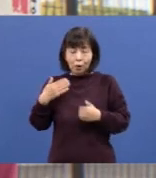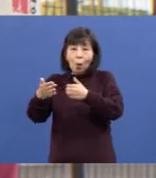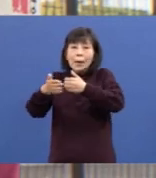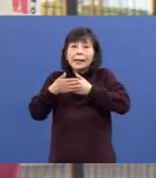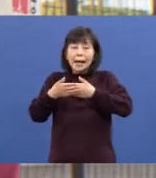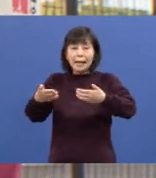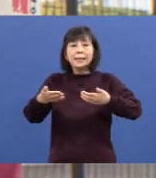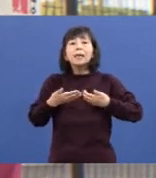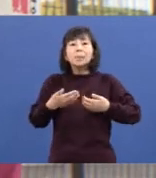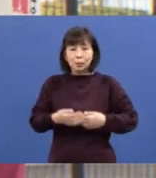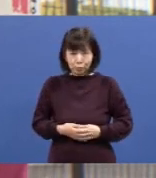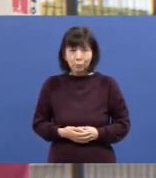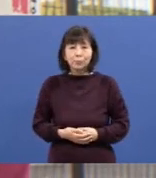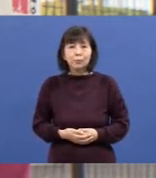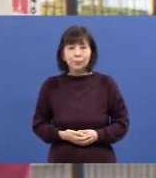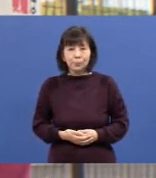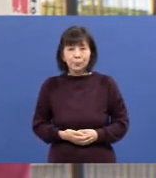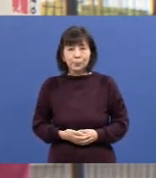えでした。